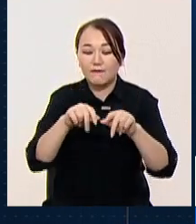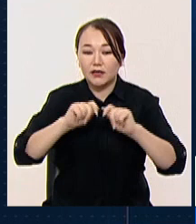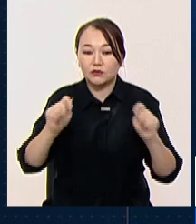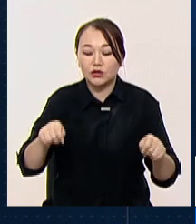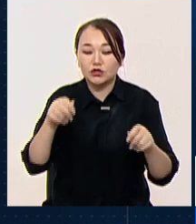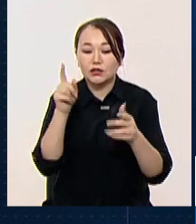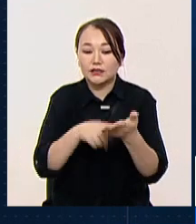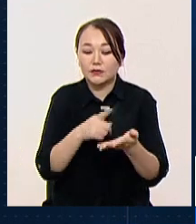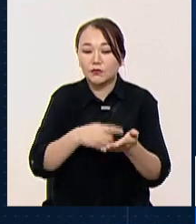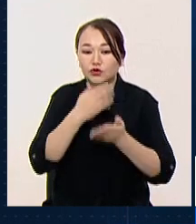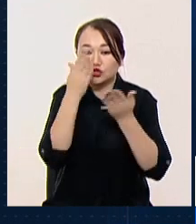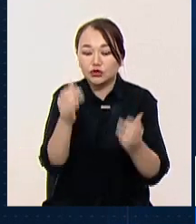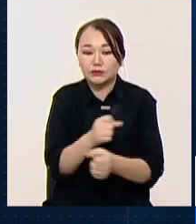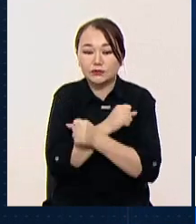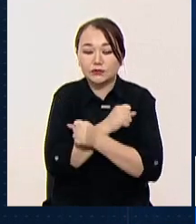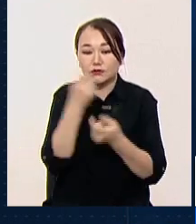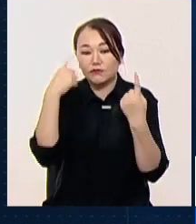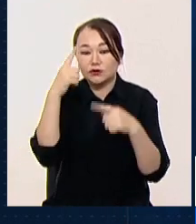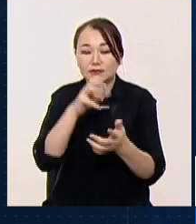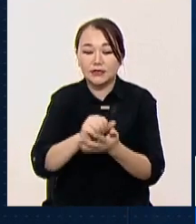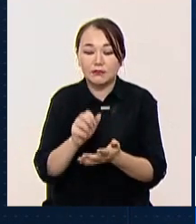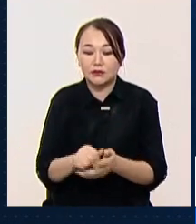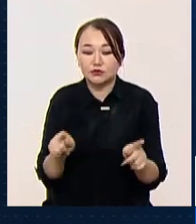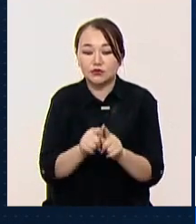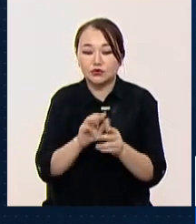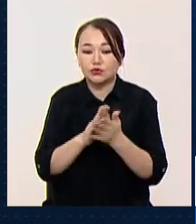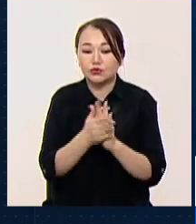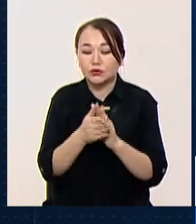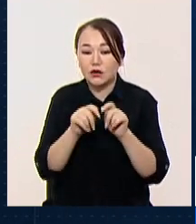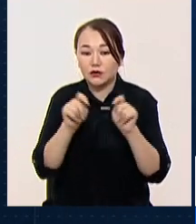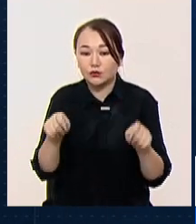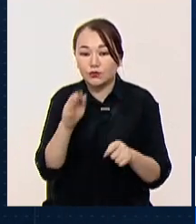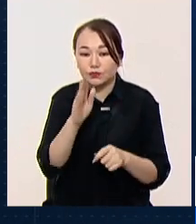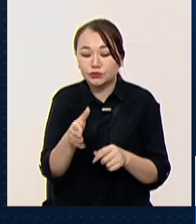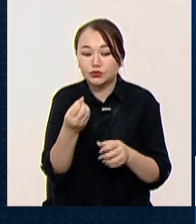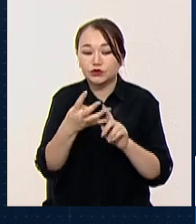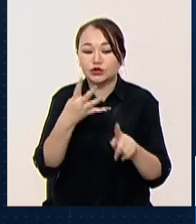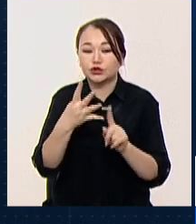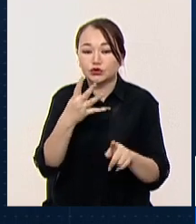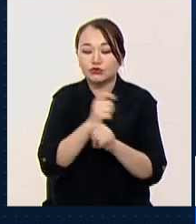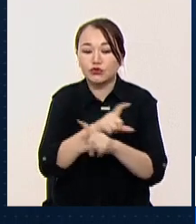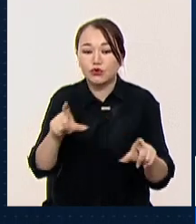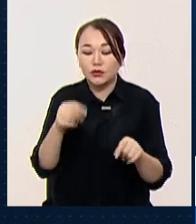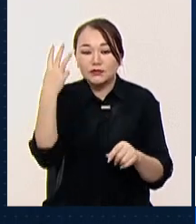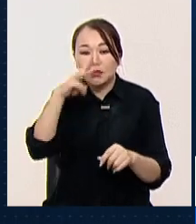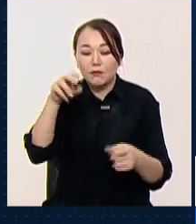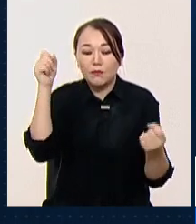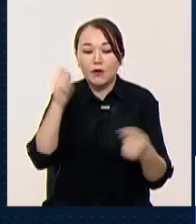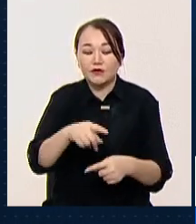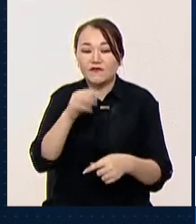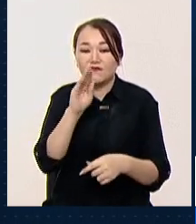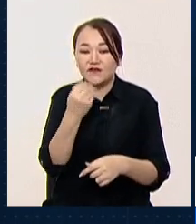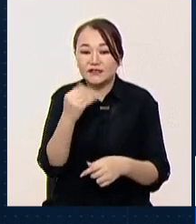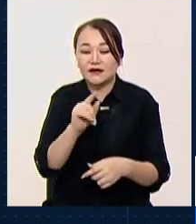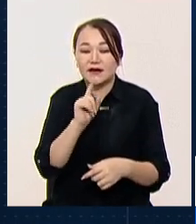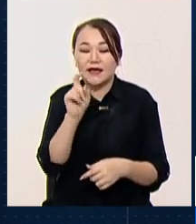кітап оқуына, демалуына, шығармашылықпен айналысуына жағдай жасалады. Төртіншіден мектептерде заман талабына сай физика,